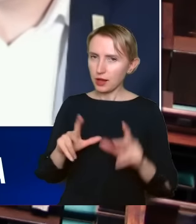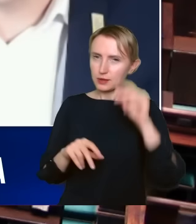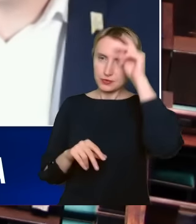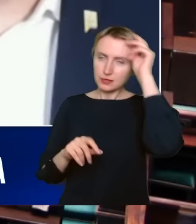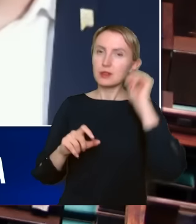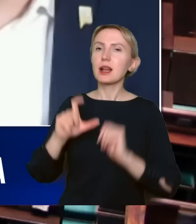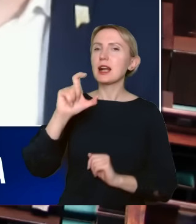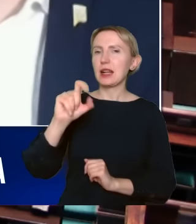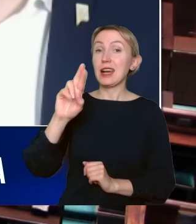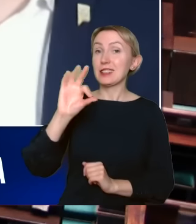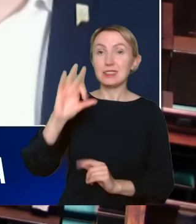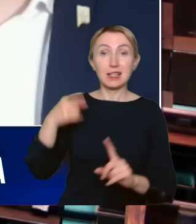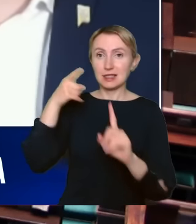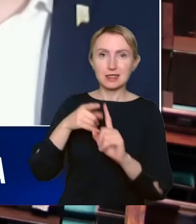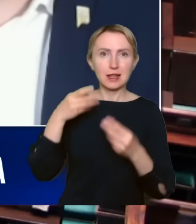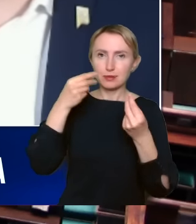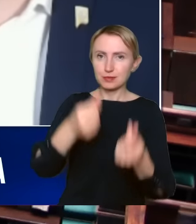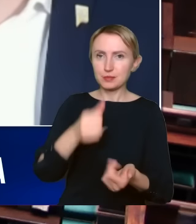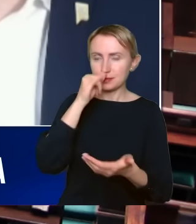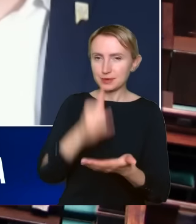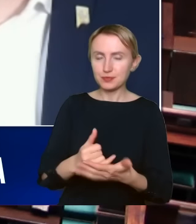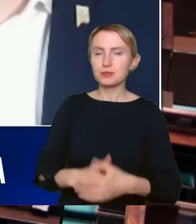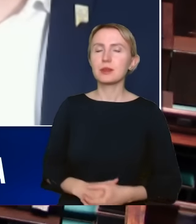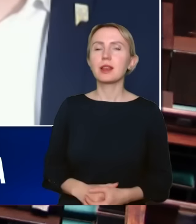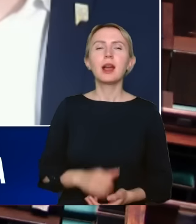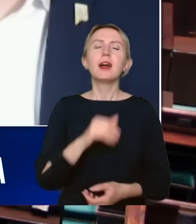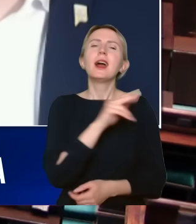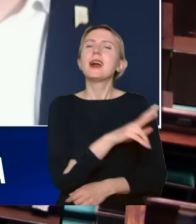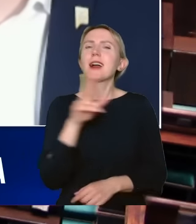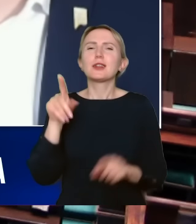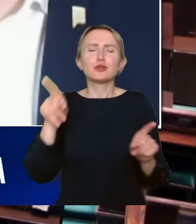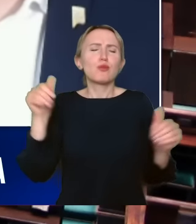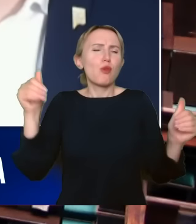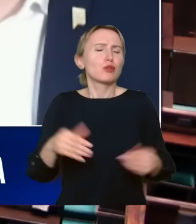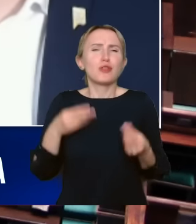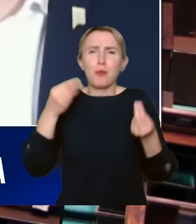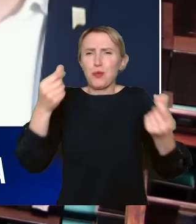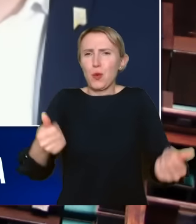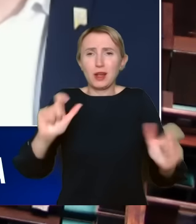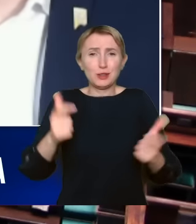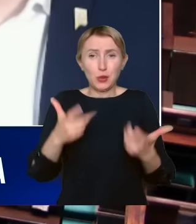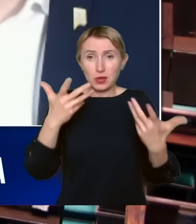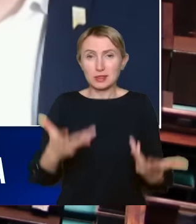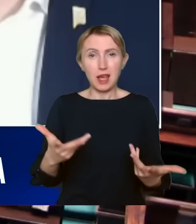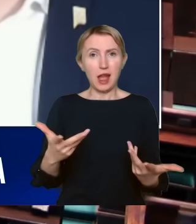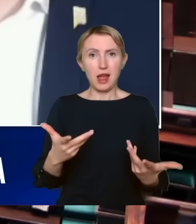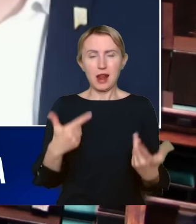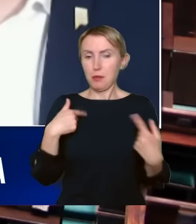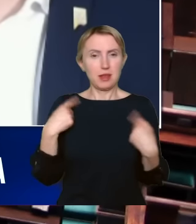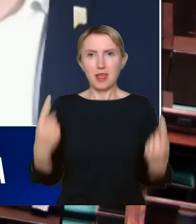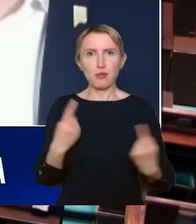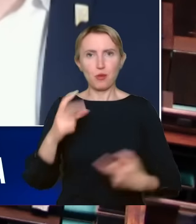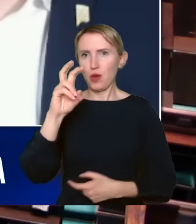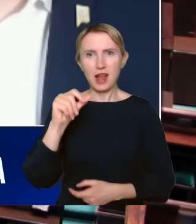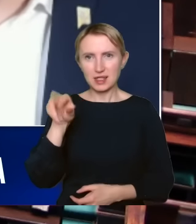tutaj zbędne. Nie, ale każdy z panów może wpłacić na Caritas, ale nie promujemy żadnego